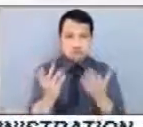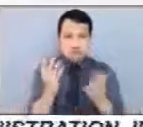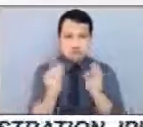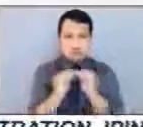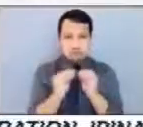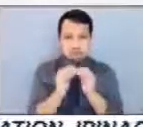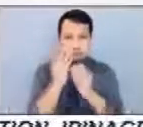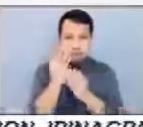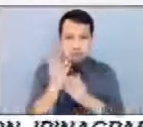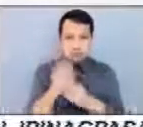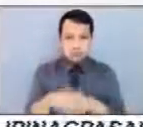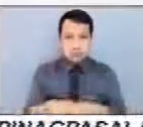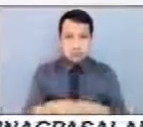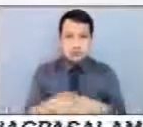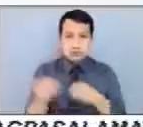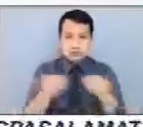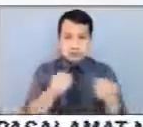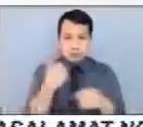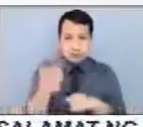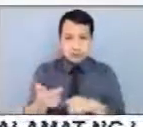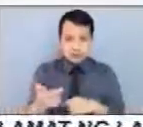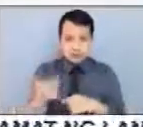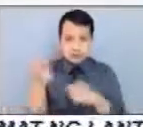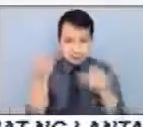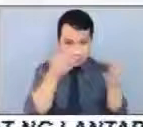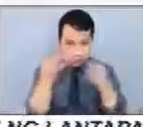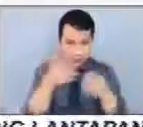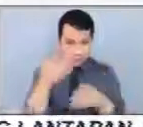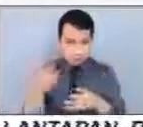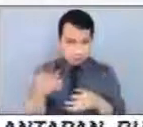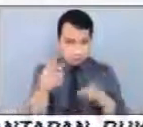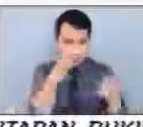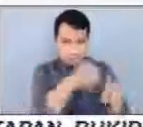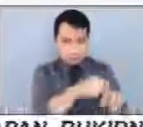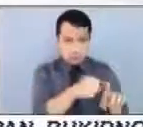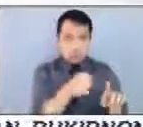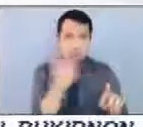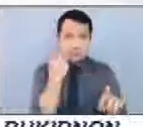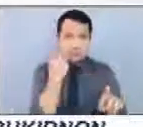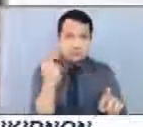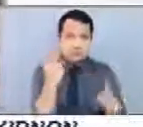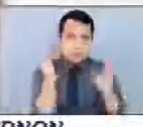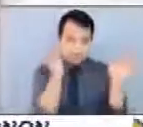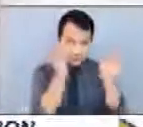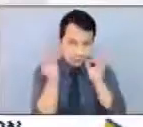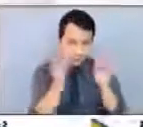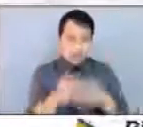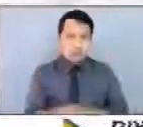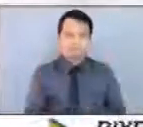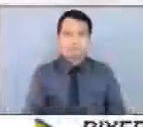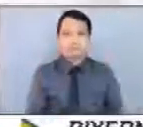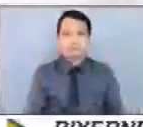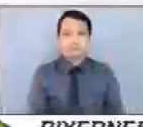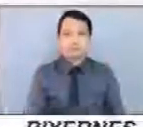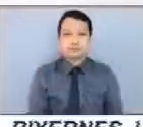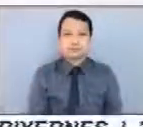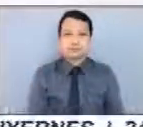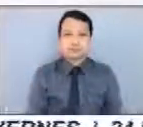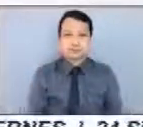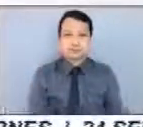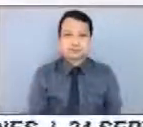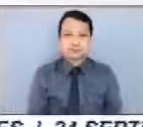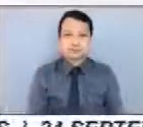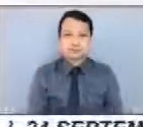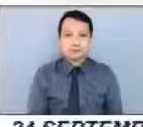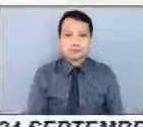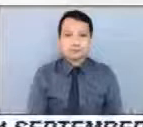ang nalaglag naman sa ginawang anti-drug operation sa isang motorshop sa Barangay Santa Ana, Pateros. Nakumpiska ng Pateros Police mula